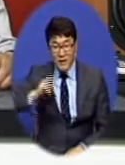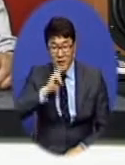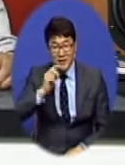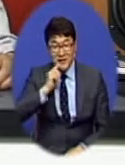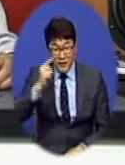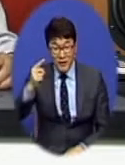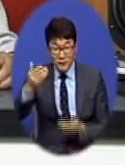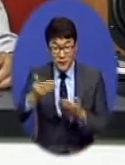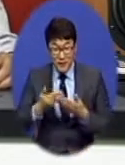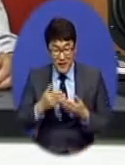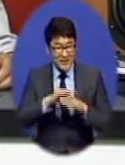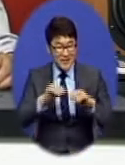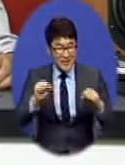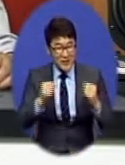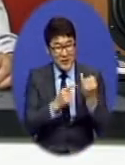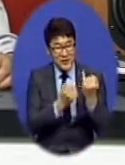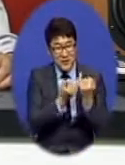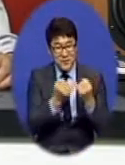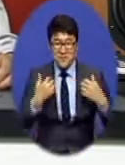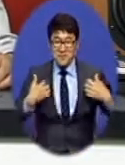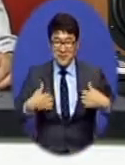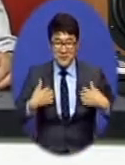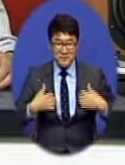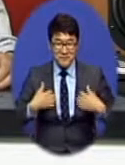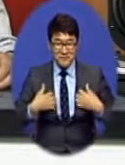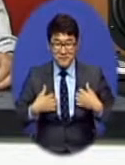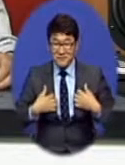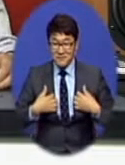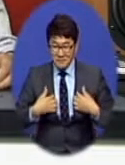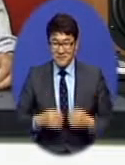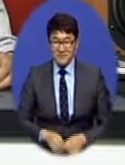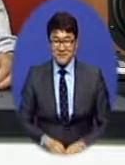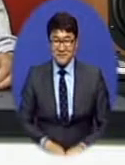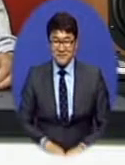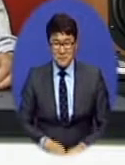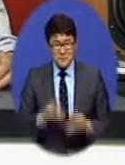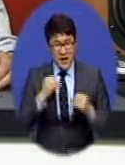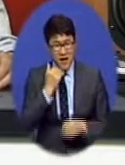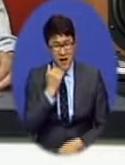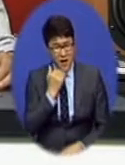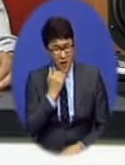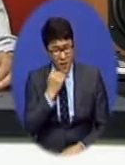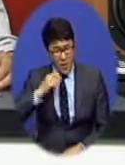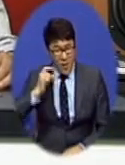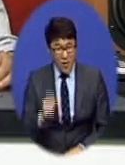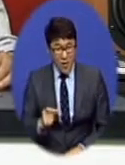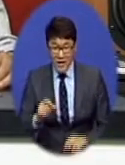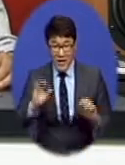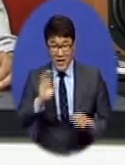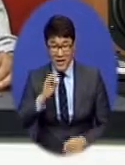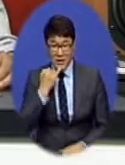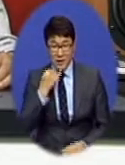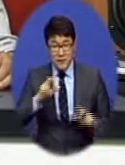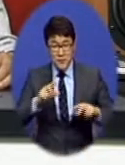이정욱님 안녕하세요. 안녕하세요. 예, 네. 반갑습니다. 네, 반갑습니다. 많이 기다리셨죠? 아니요, 지금